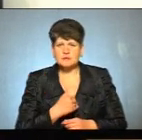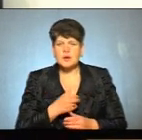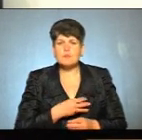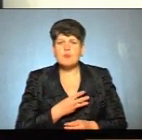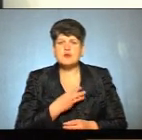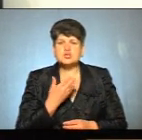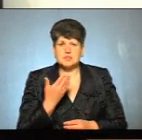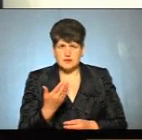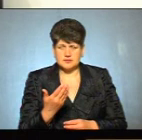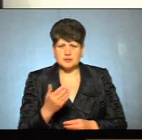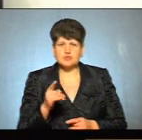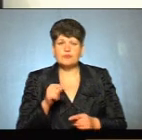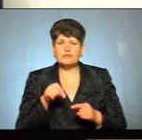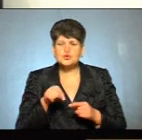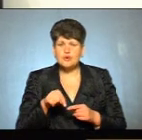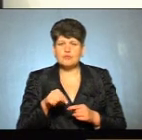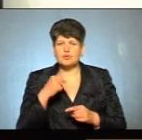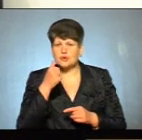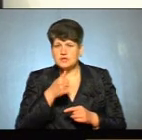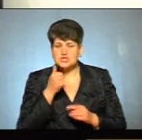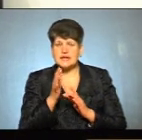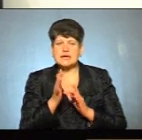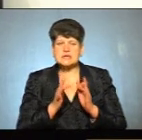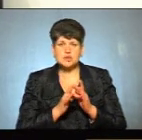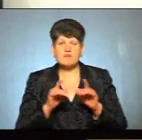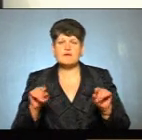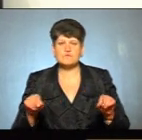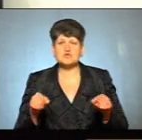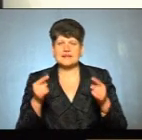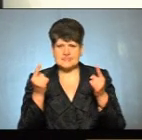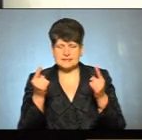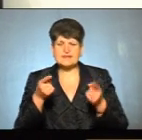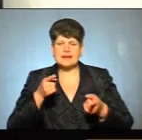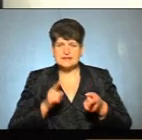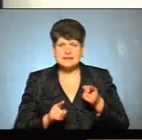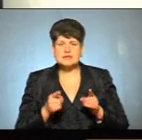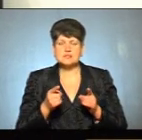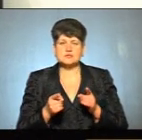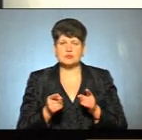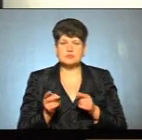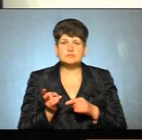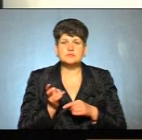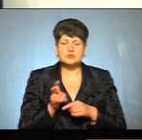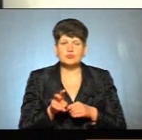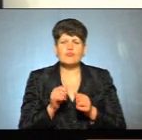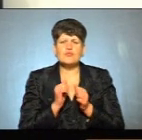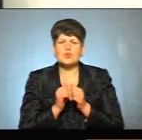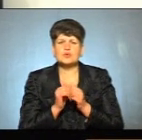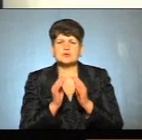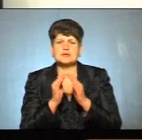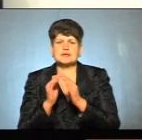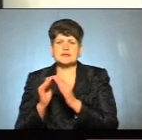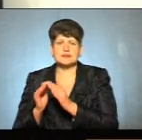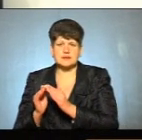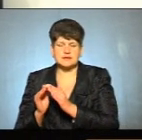побажати, щоб цьогорічне Христове Воскресіння дійсно завітало до кожної домівки і,